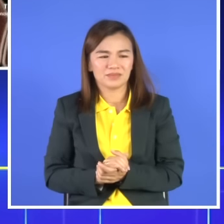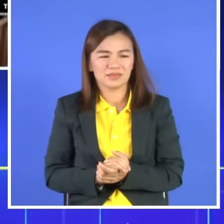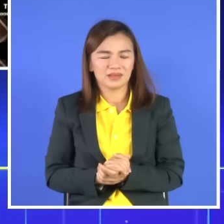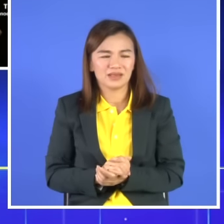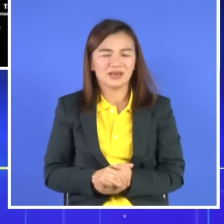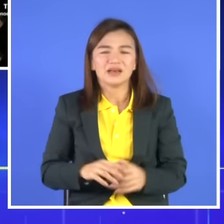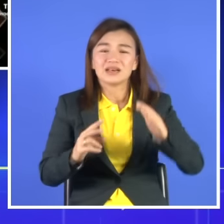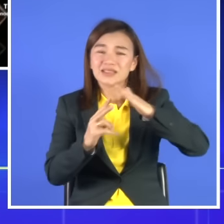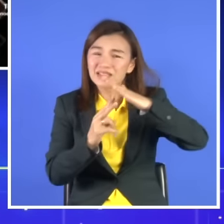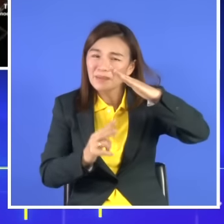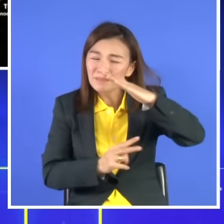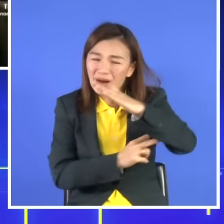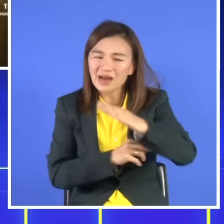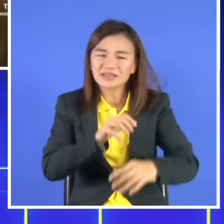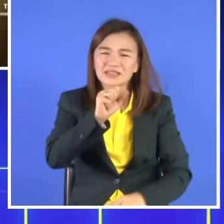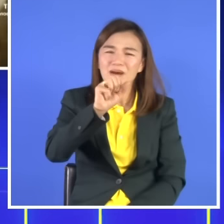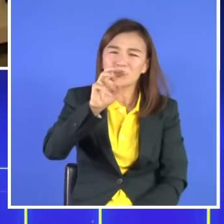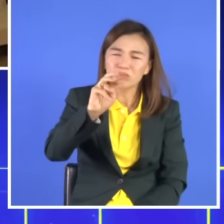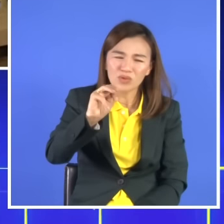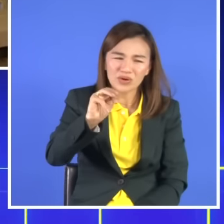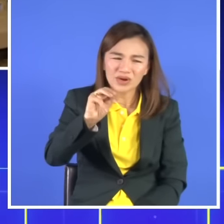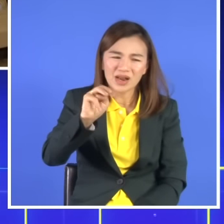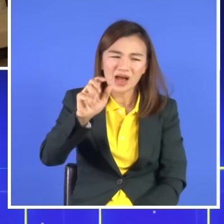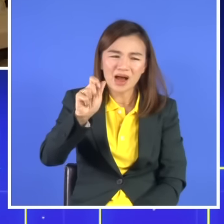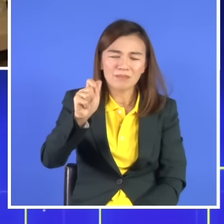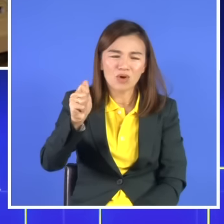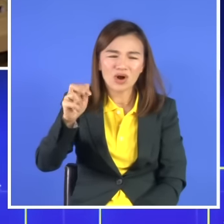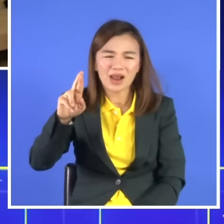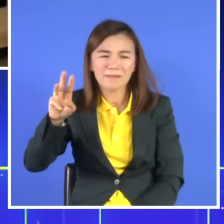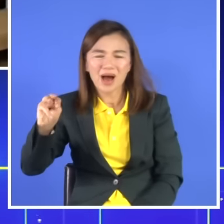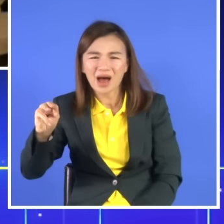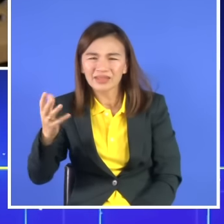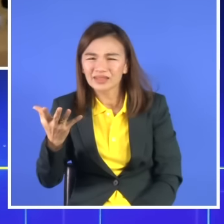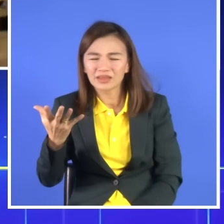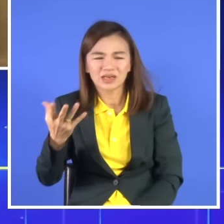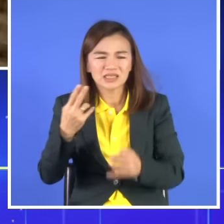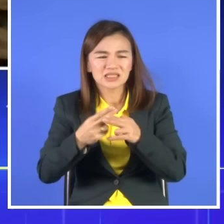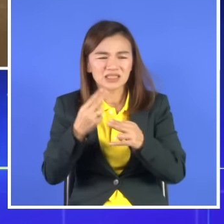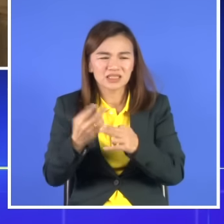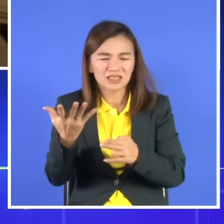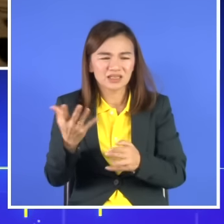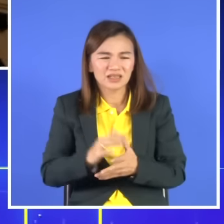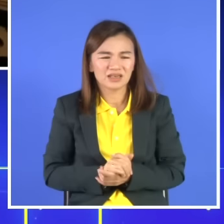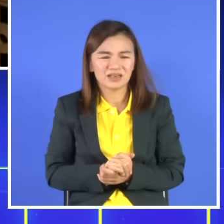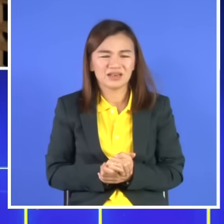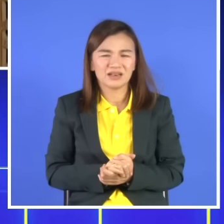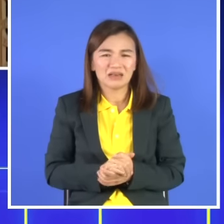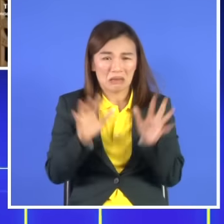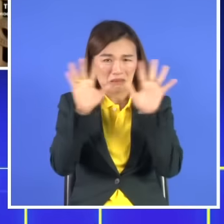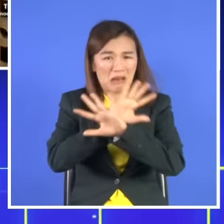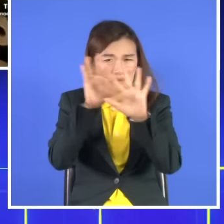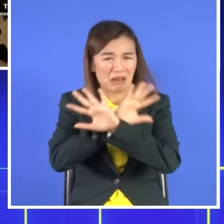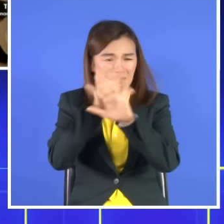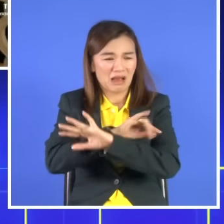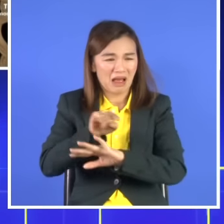ะพานสมมุติอมรมาค อมรมาก ใกล้เคียง